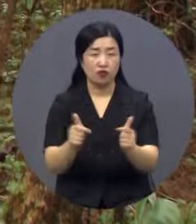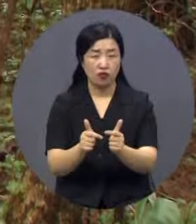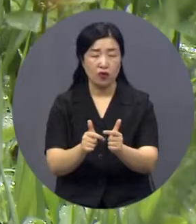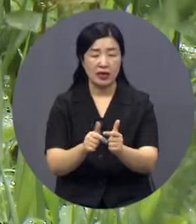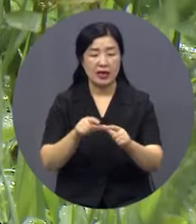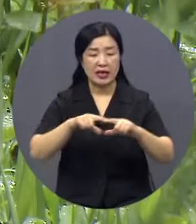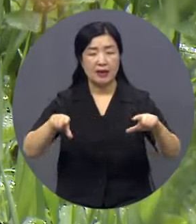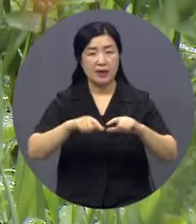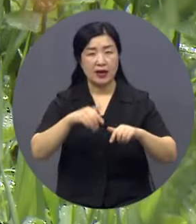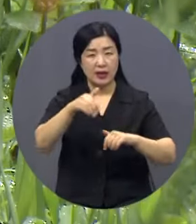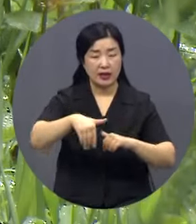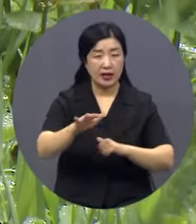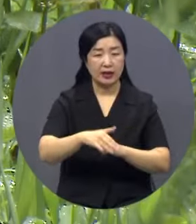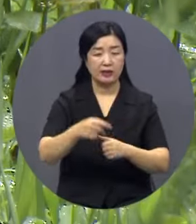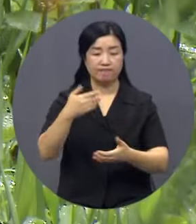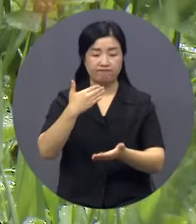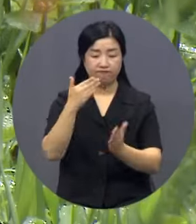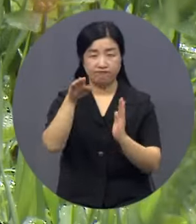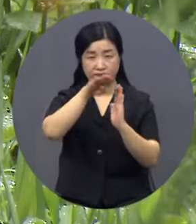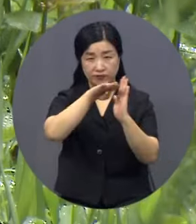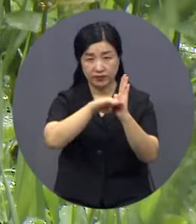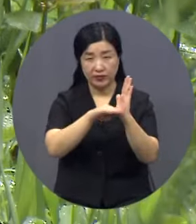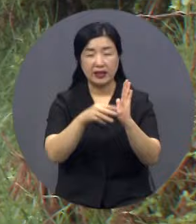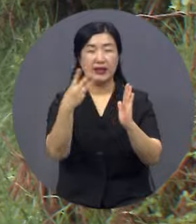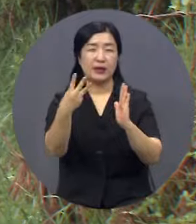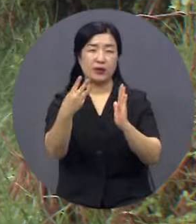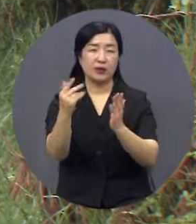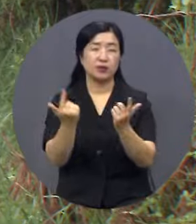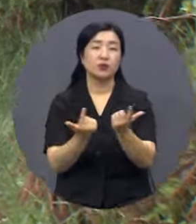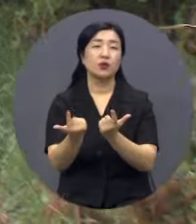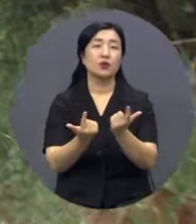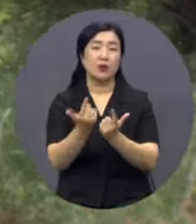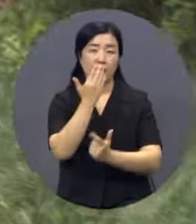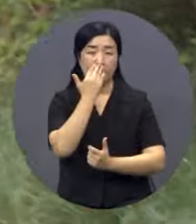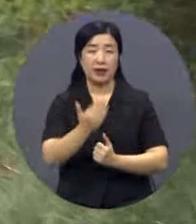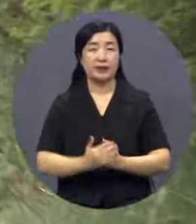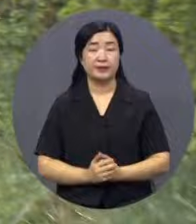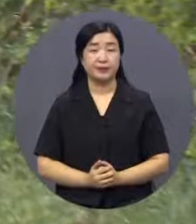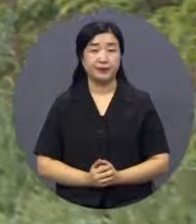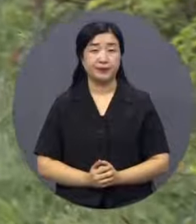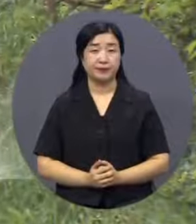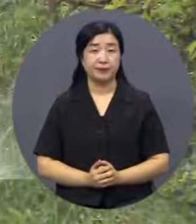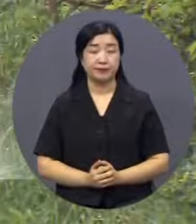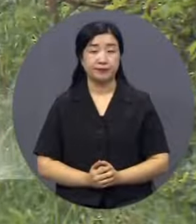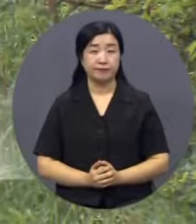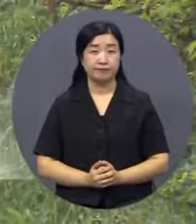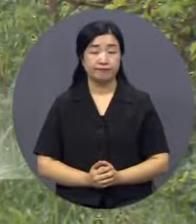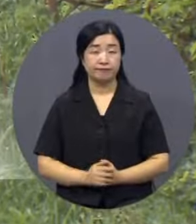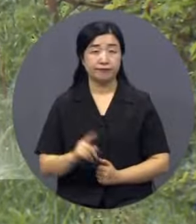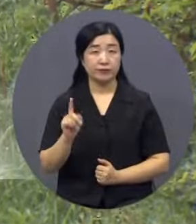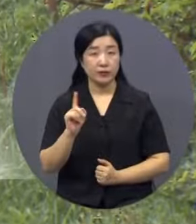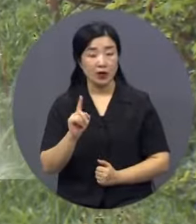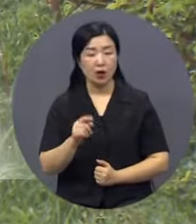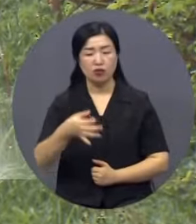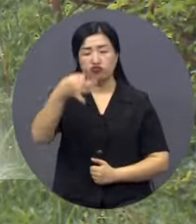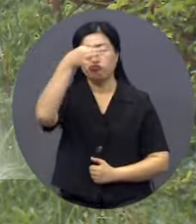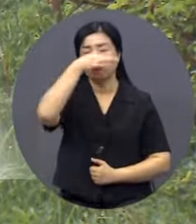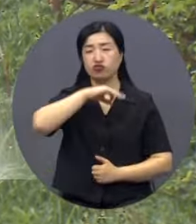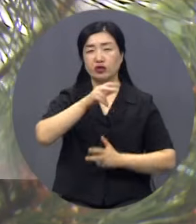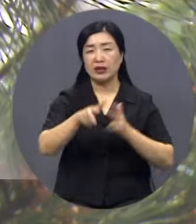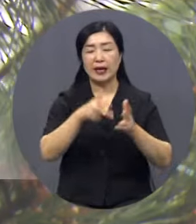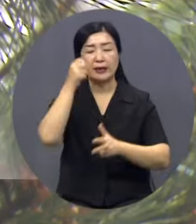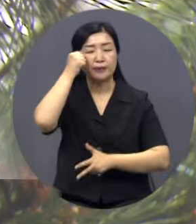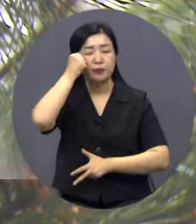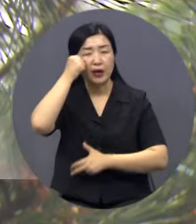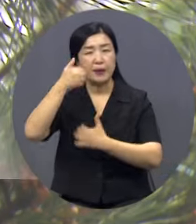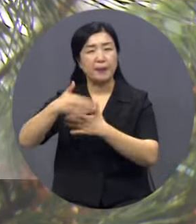대신 3단계로 나눠 추진하는 방식을 제시했습니다 그런데 눈에 띄는 대목은 수익성이 높은 숙박